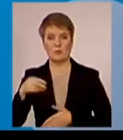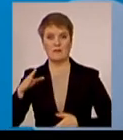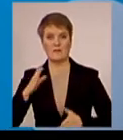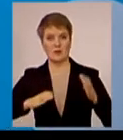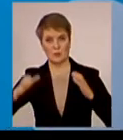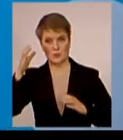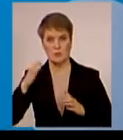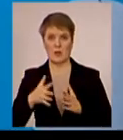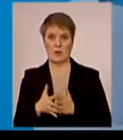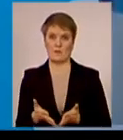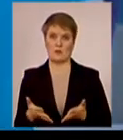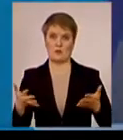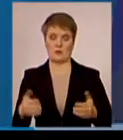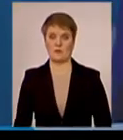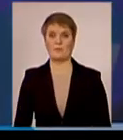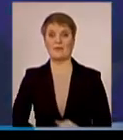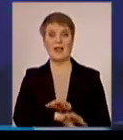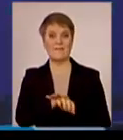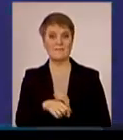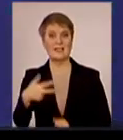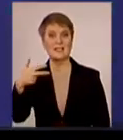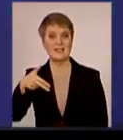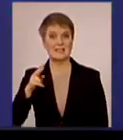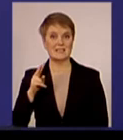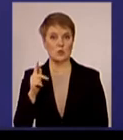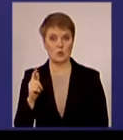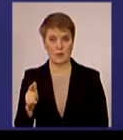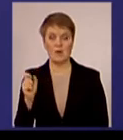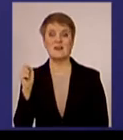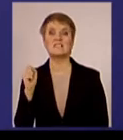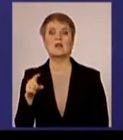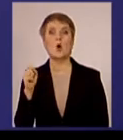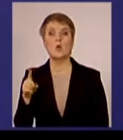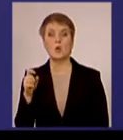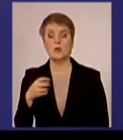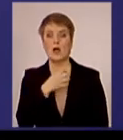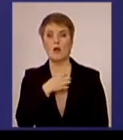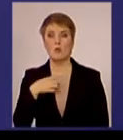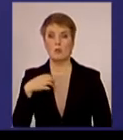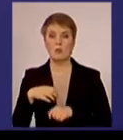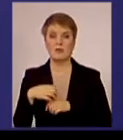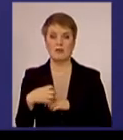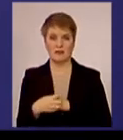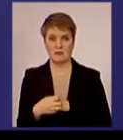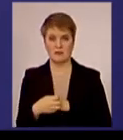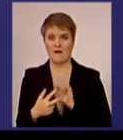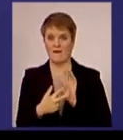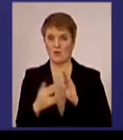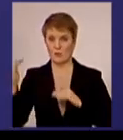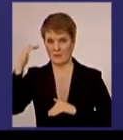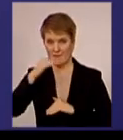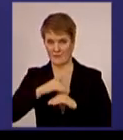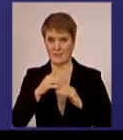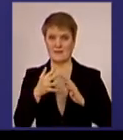Викрадачів 30 кілограмів золотих прикрас розшукує поліція на Житомирщині. Близько 8-ї вечора на трасі в селі